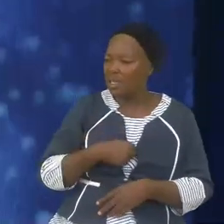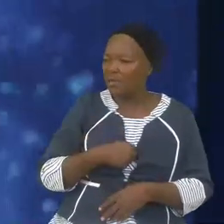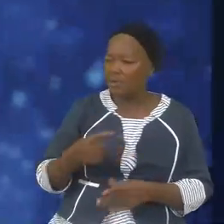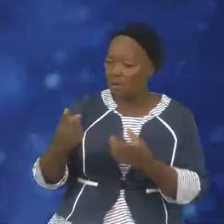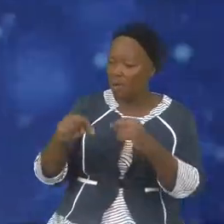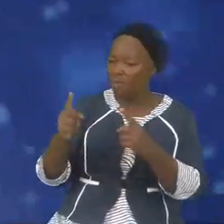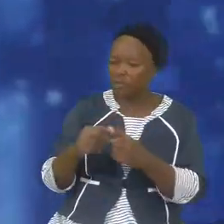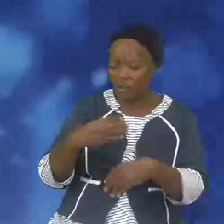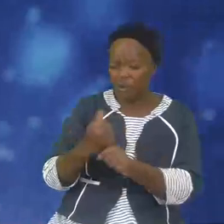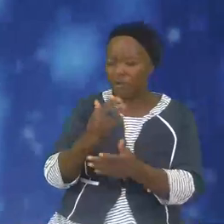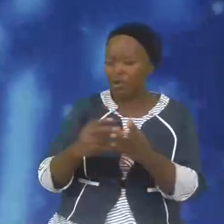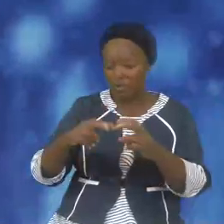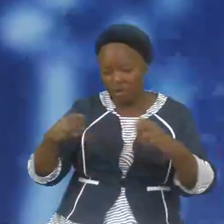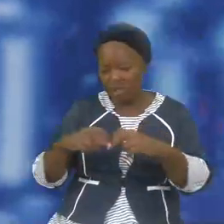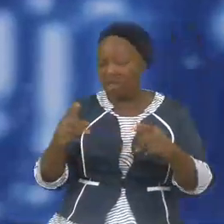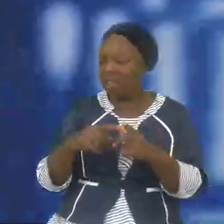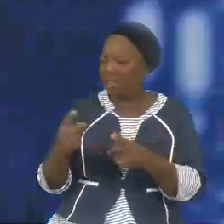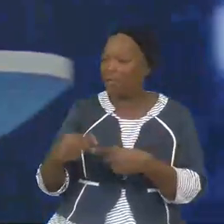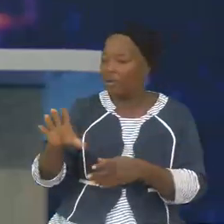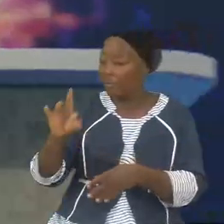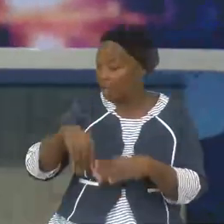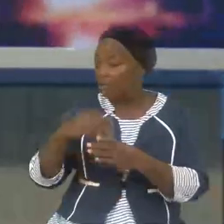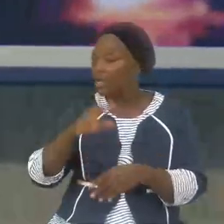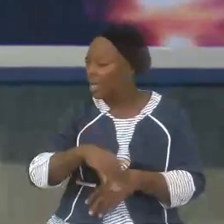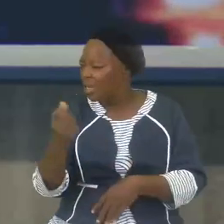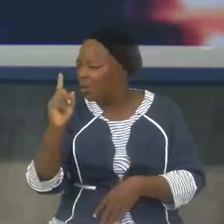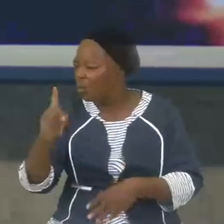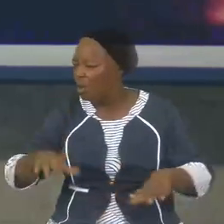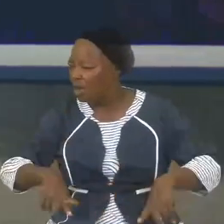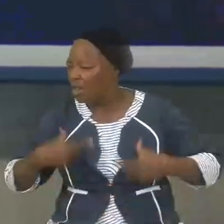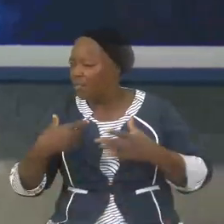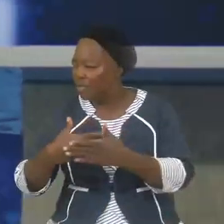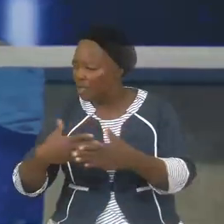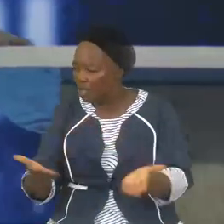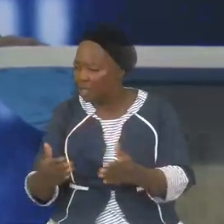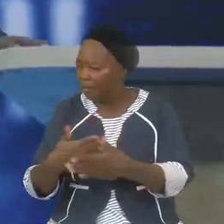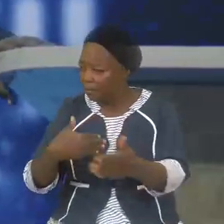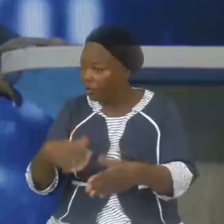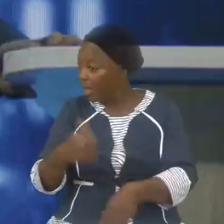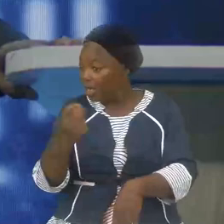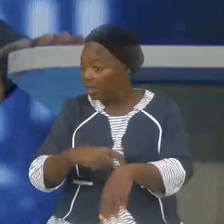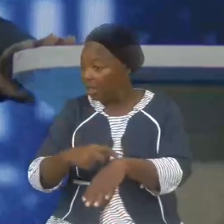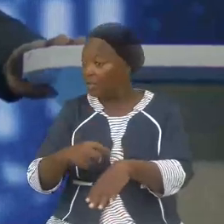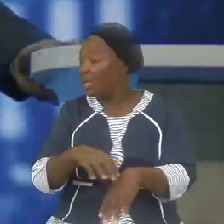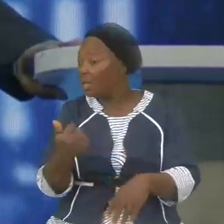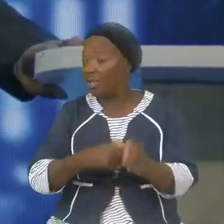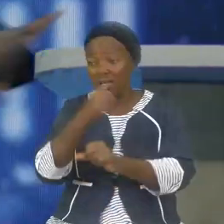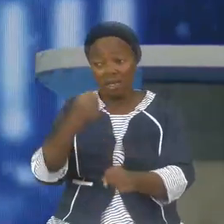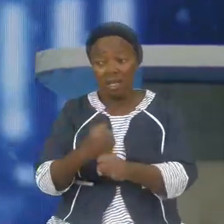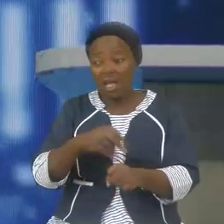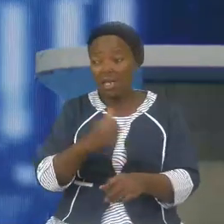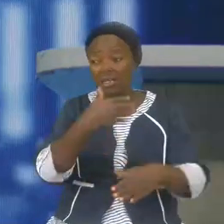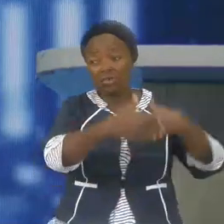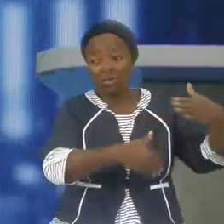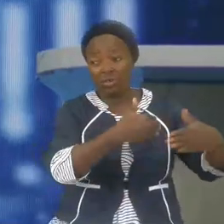voici ici, nous faisons un sondage, des recherches. Et y a-t-il quelqu'un qui ait pu vivre ici un moment donné?